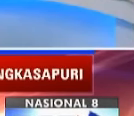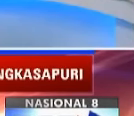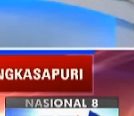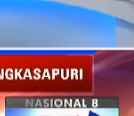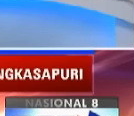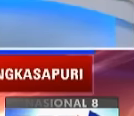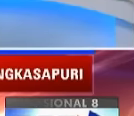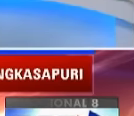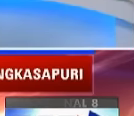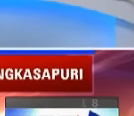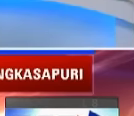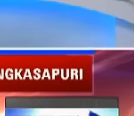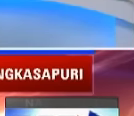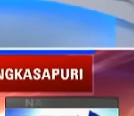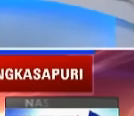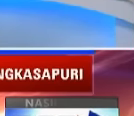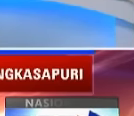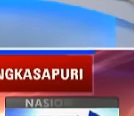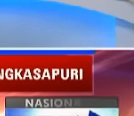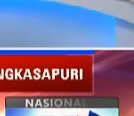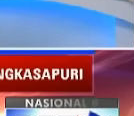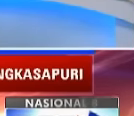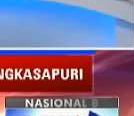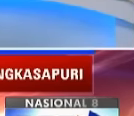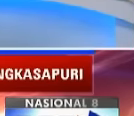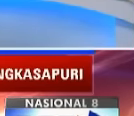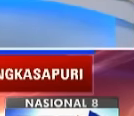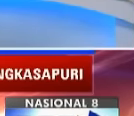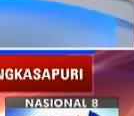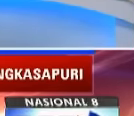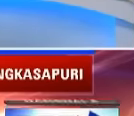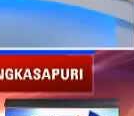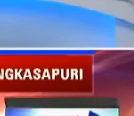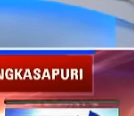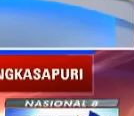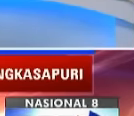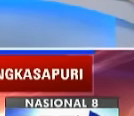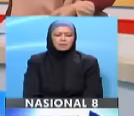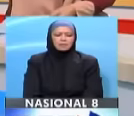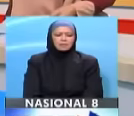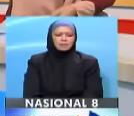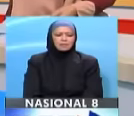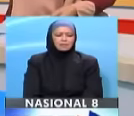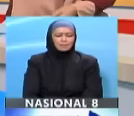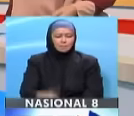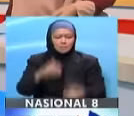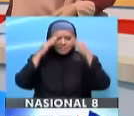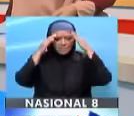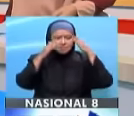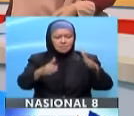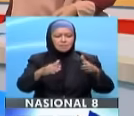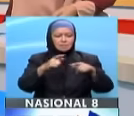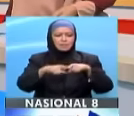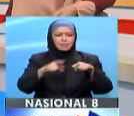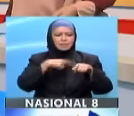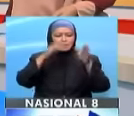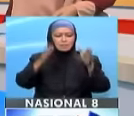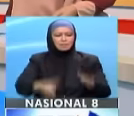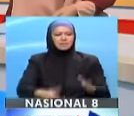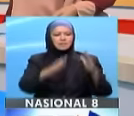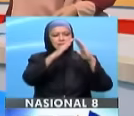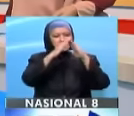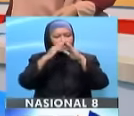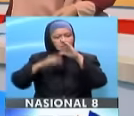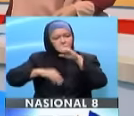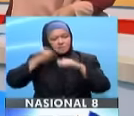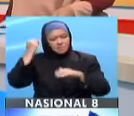bersama Lokman dan Mazalina di Angkasa Puri. Silakan. Baiklah, terima kasih Mohan. Turut menjadi tumpuan warga kota untuk pulang berhari raya